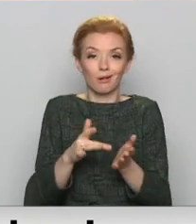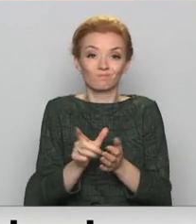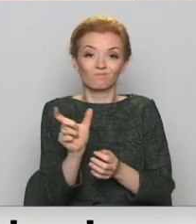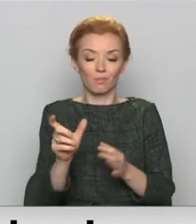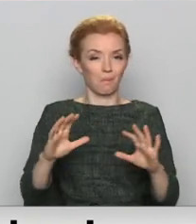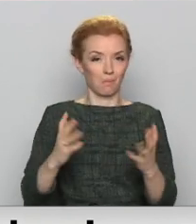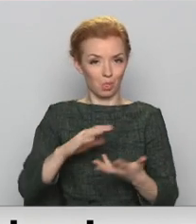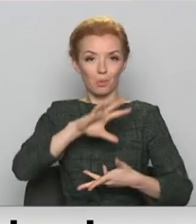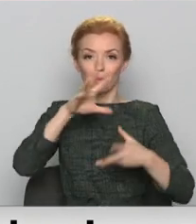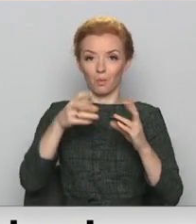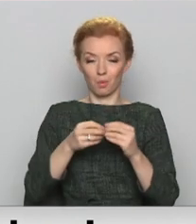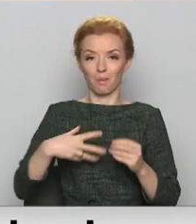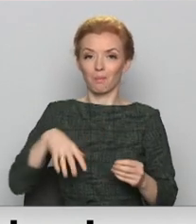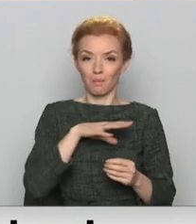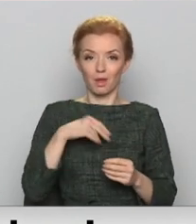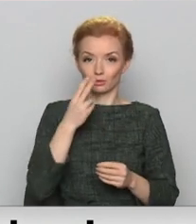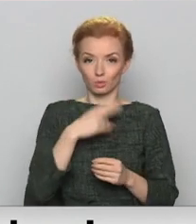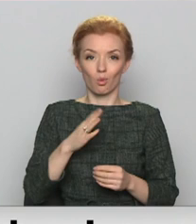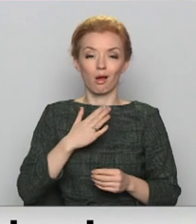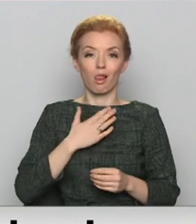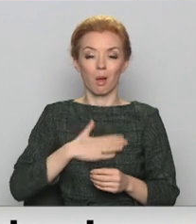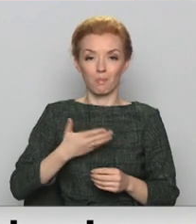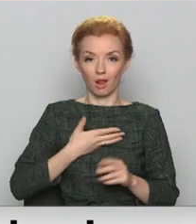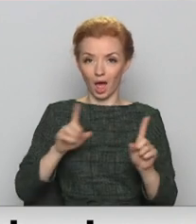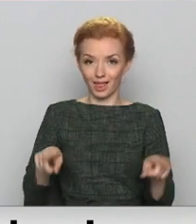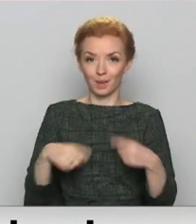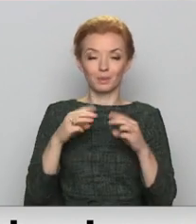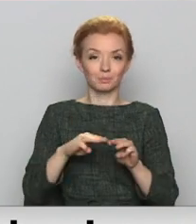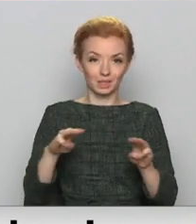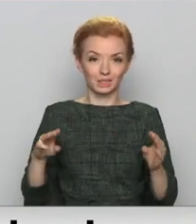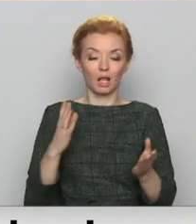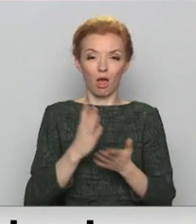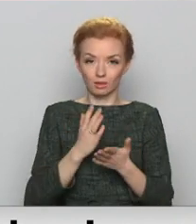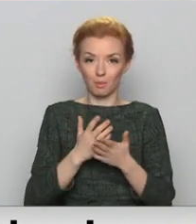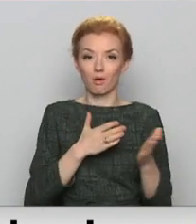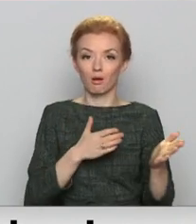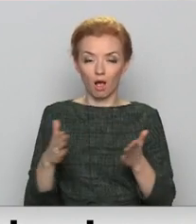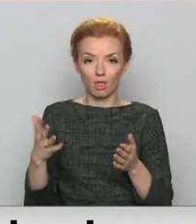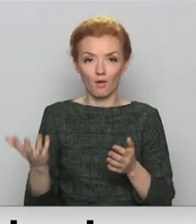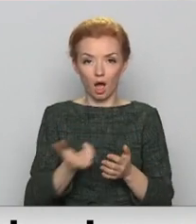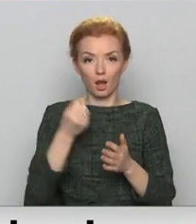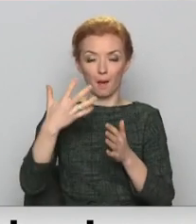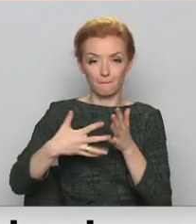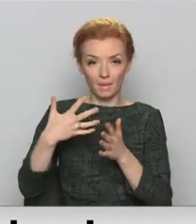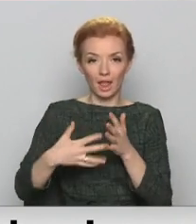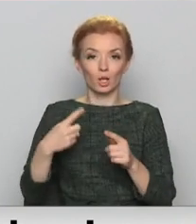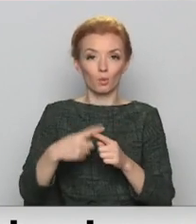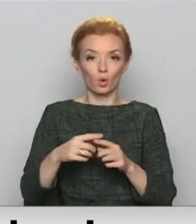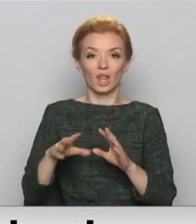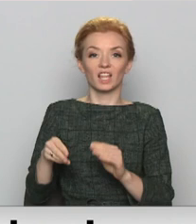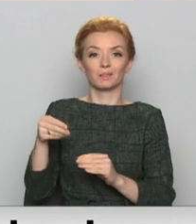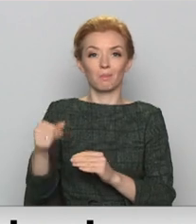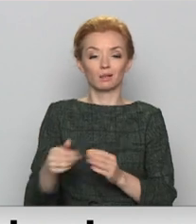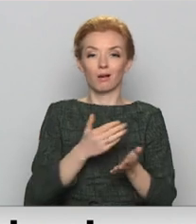kopumā vismaz mēs no Labklājības ministrijas esam gatavi ar aprēķiniem un ar izmaksas kārtību